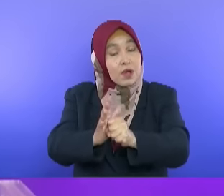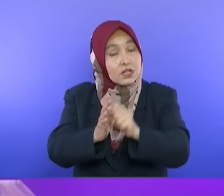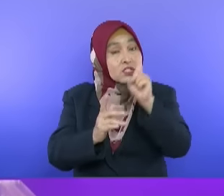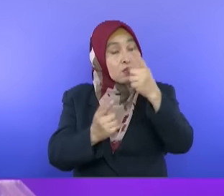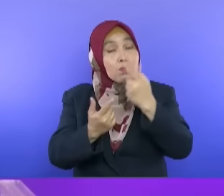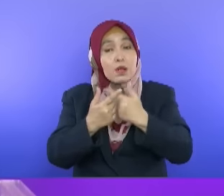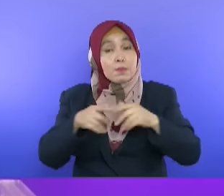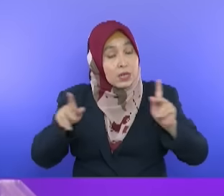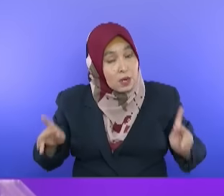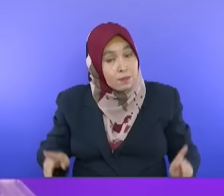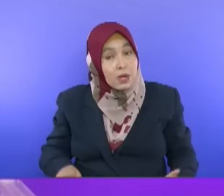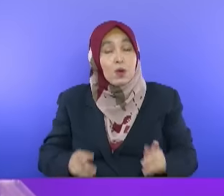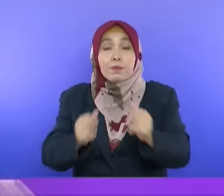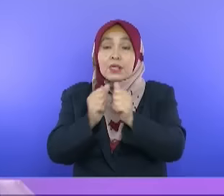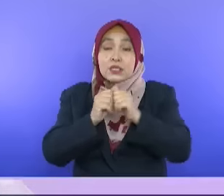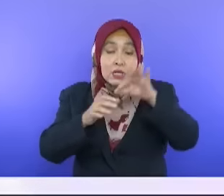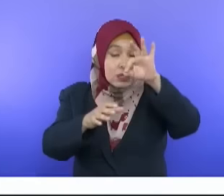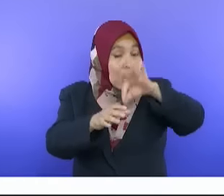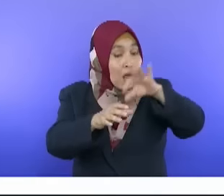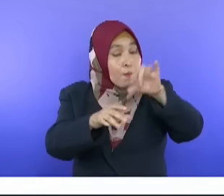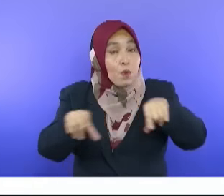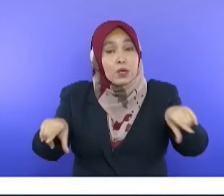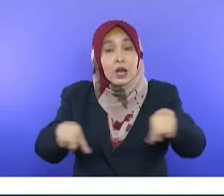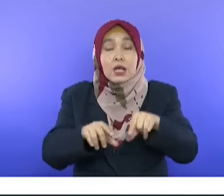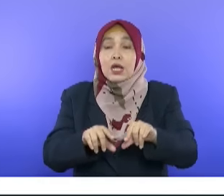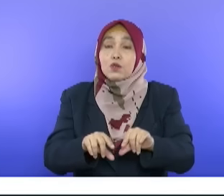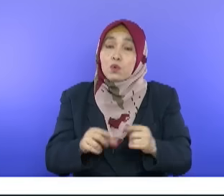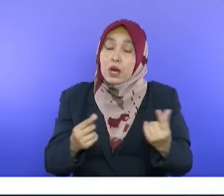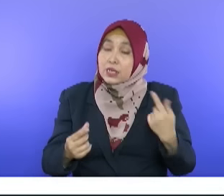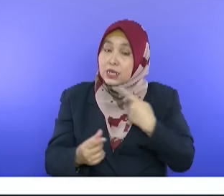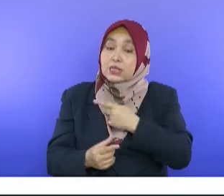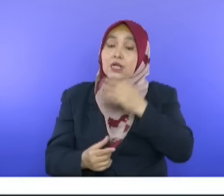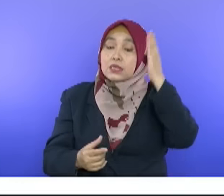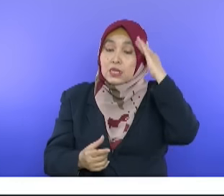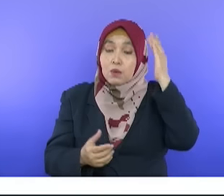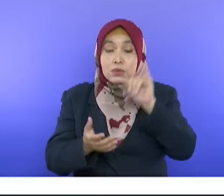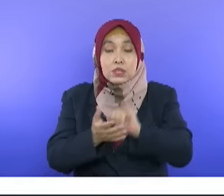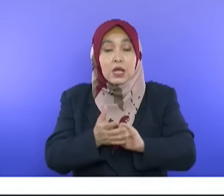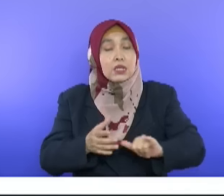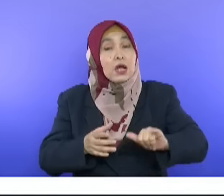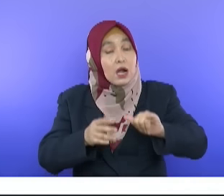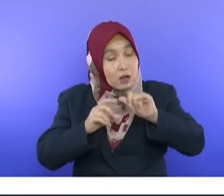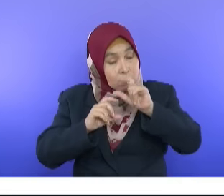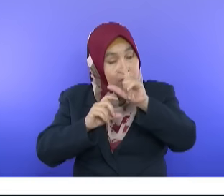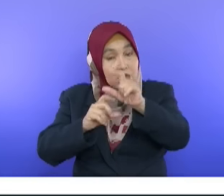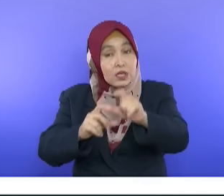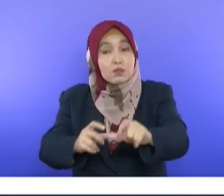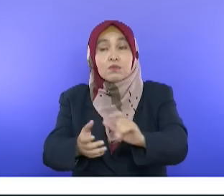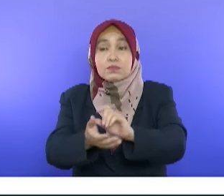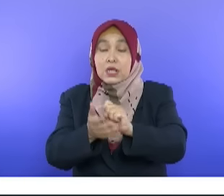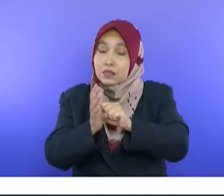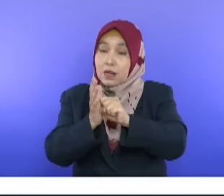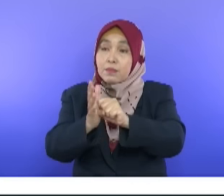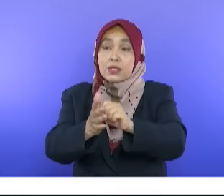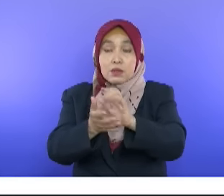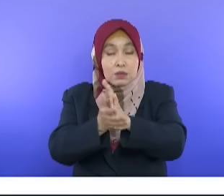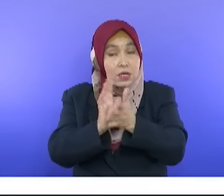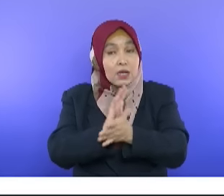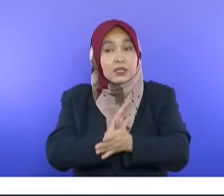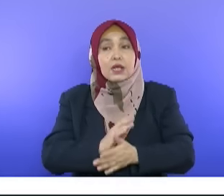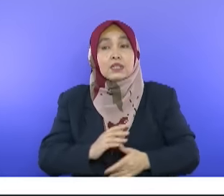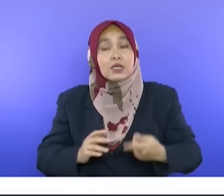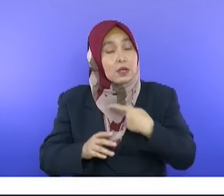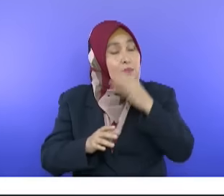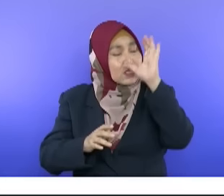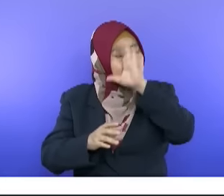satu peluang tentuan bersama dalam tabung gerakan al-qur'an karena kita tahu bahwa infaq itu sebagai Burhan moga-moga dengan infaq kita